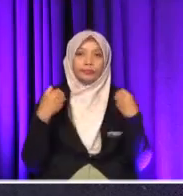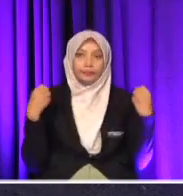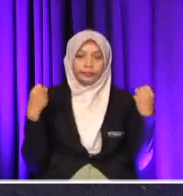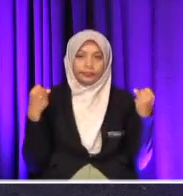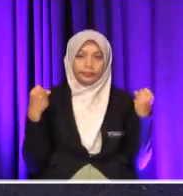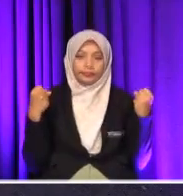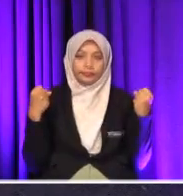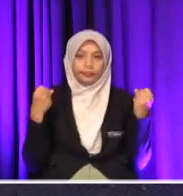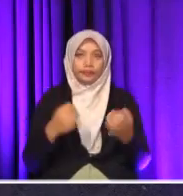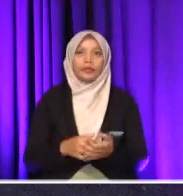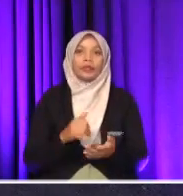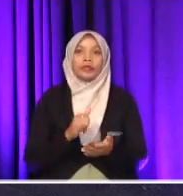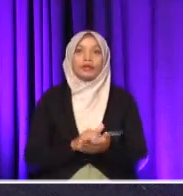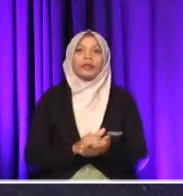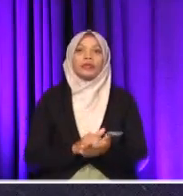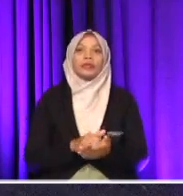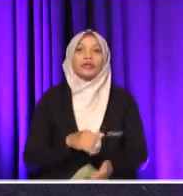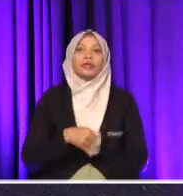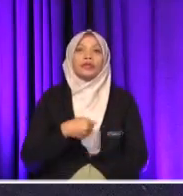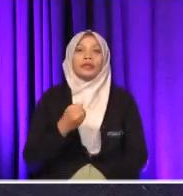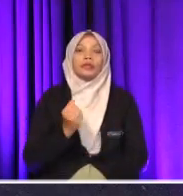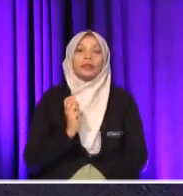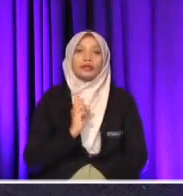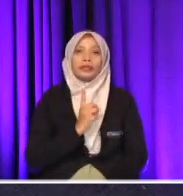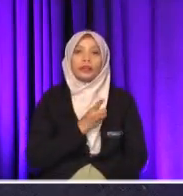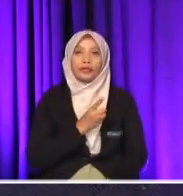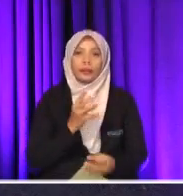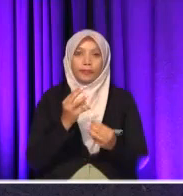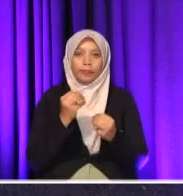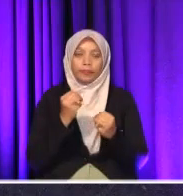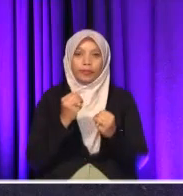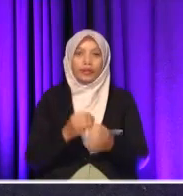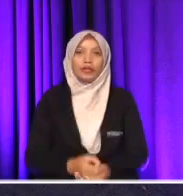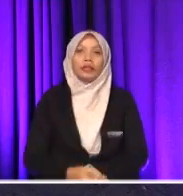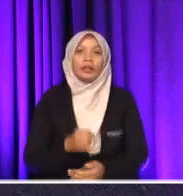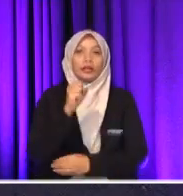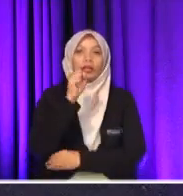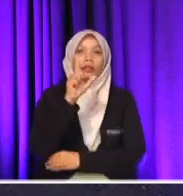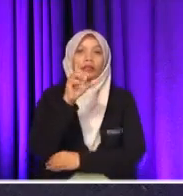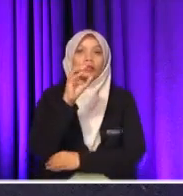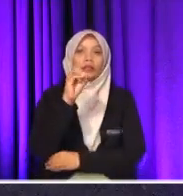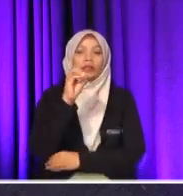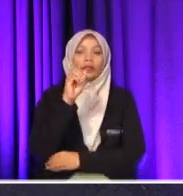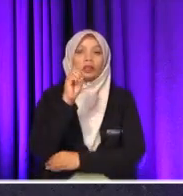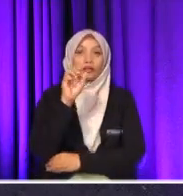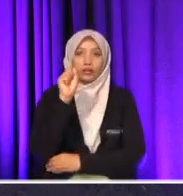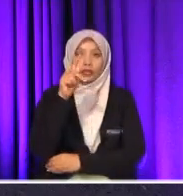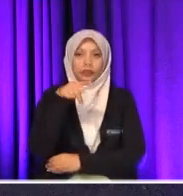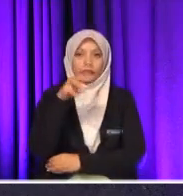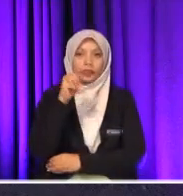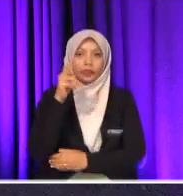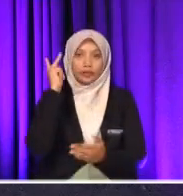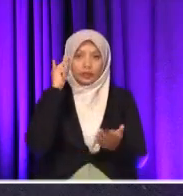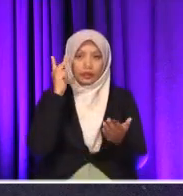alhamdulillah itu yang kita mau untuk sesi kita pada hari ini slot sukses SPM tapi kita tidak mau